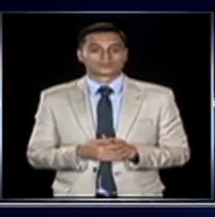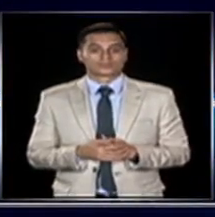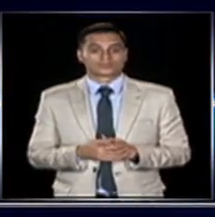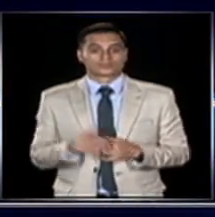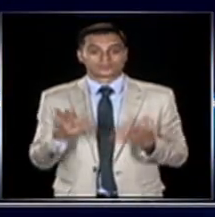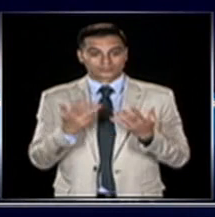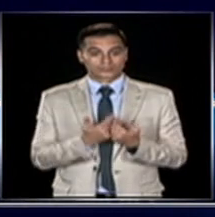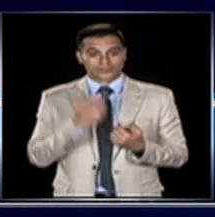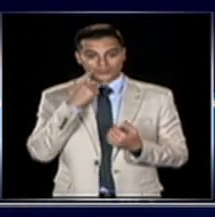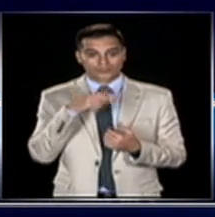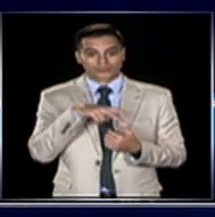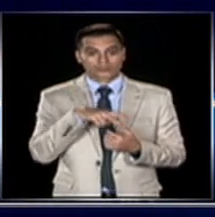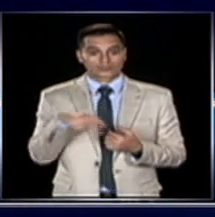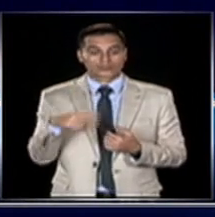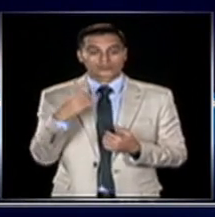المسألة الآتية: